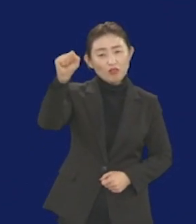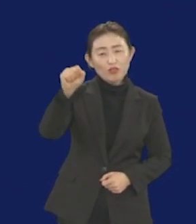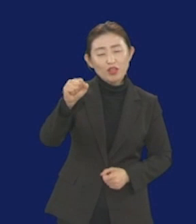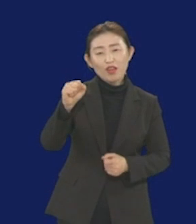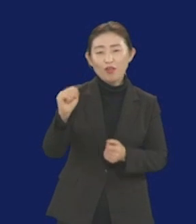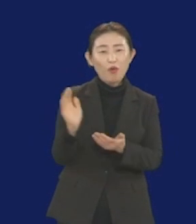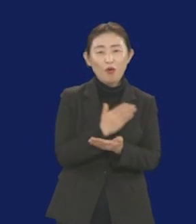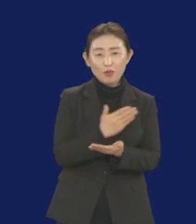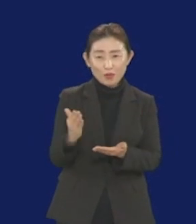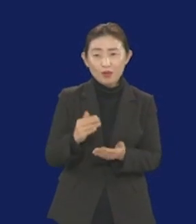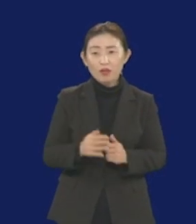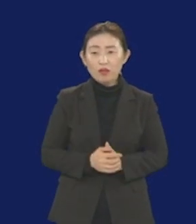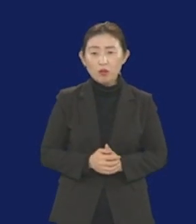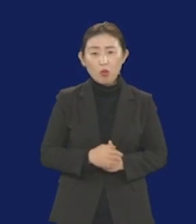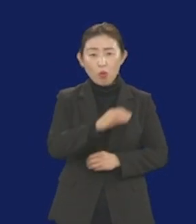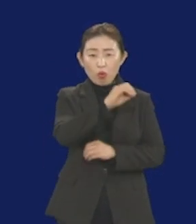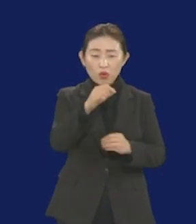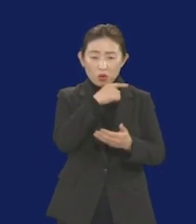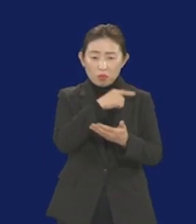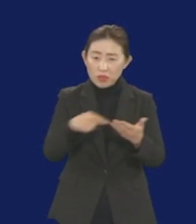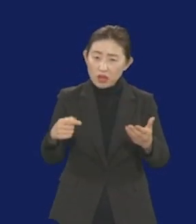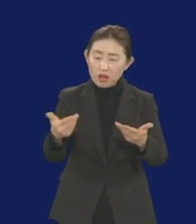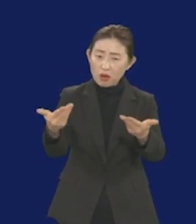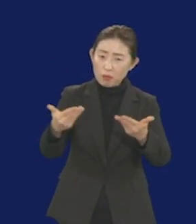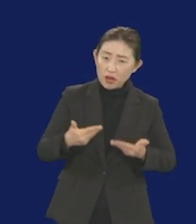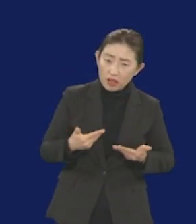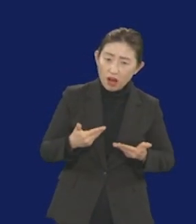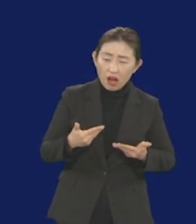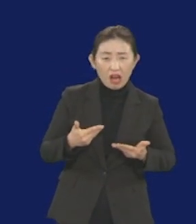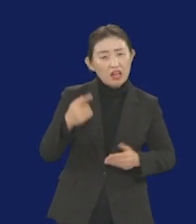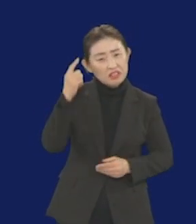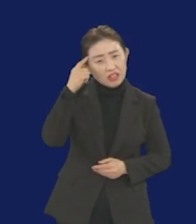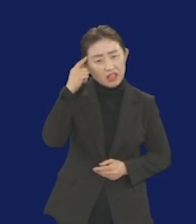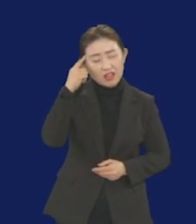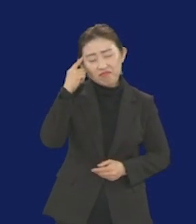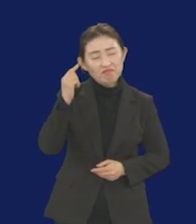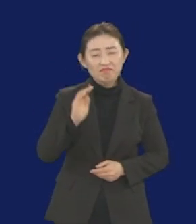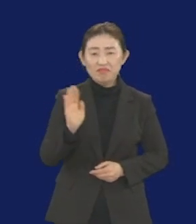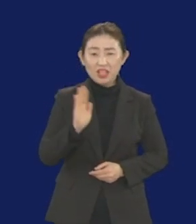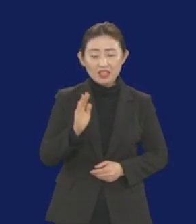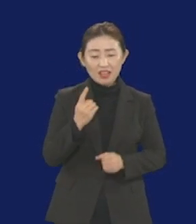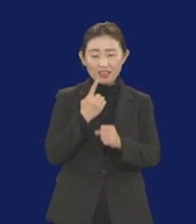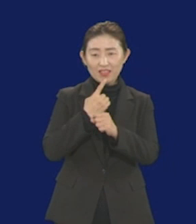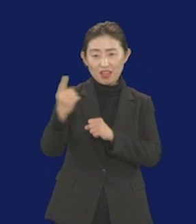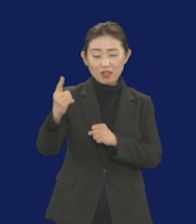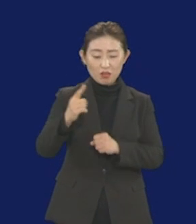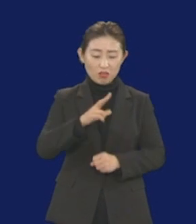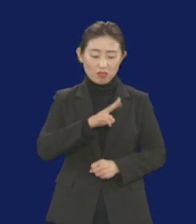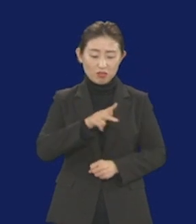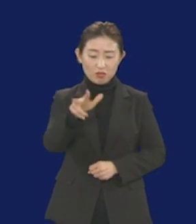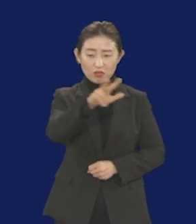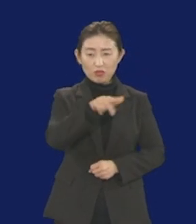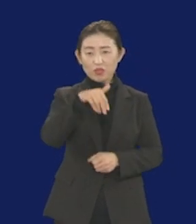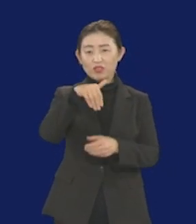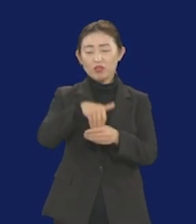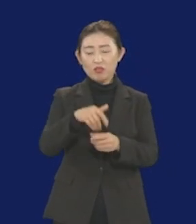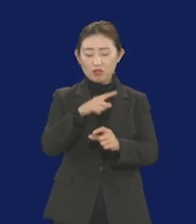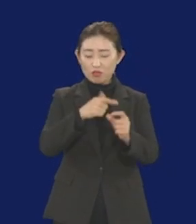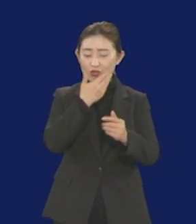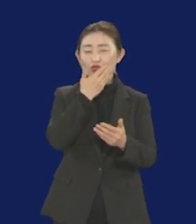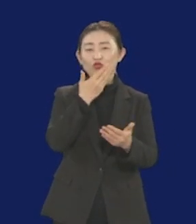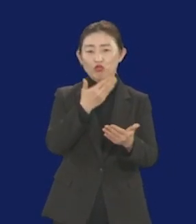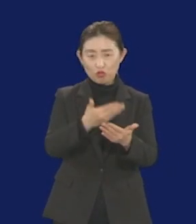거고 지역이 불이익을 당할 수 있겠다 뭐 이런 생각은 들기는 하지만 그러나 이제 내년 총선 결과가 더 중요하기